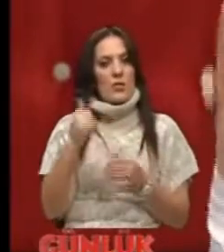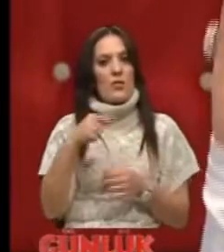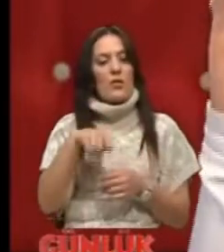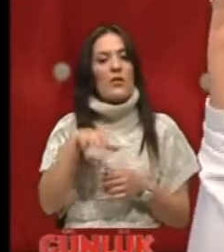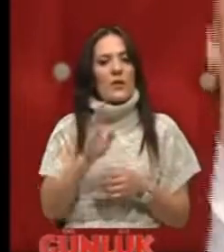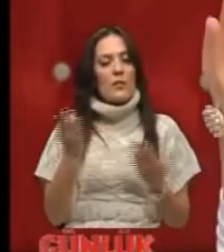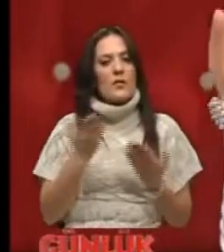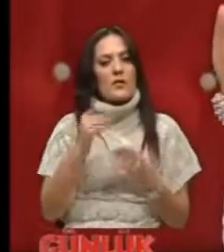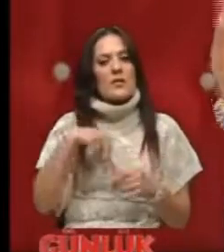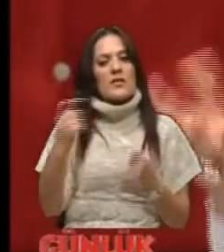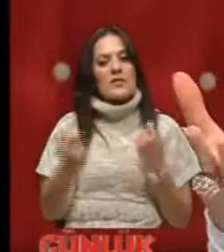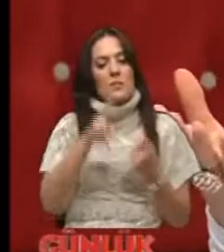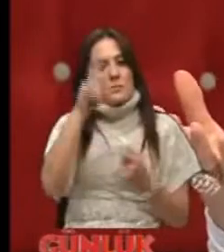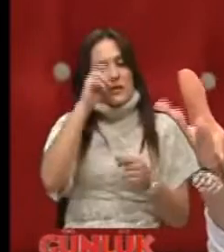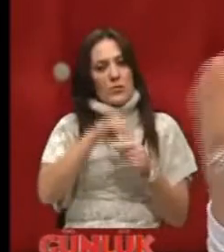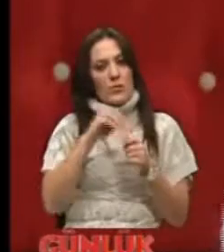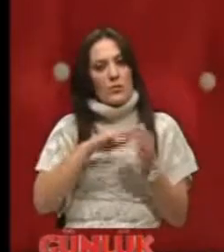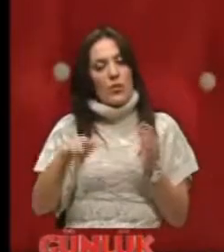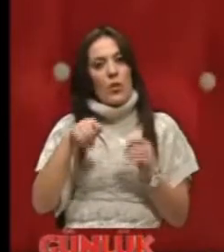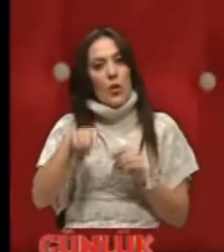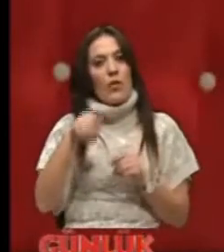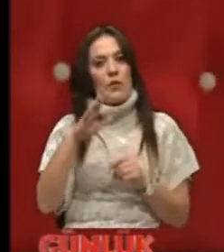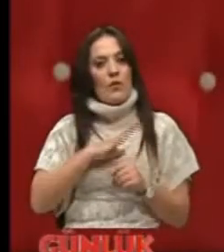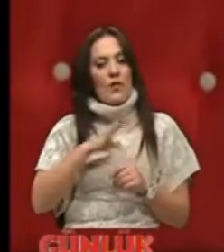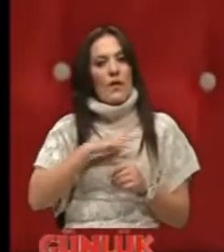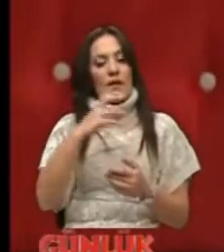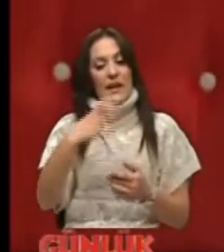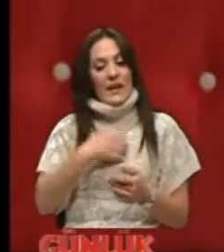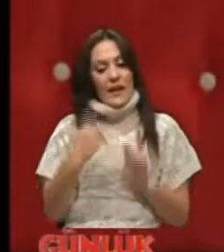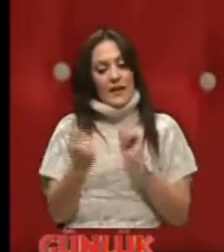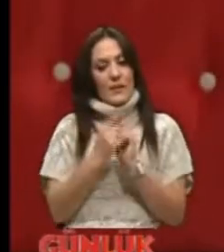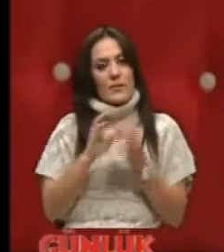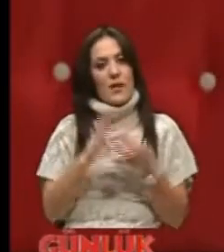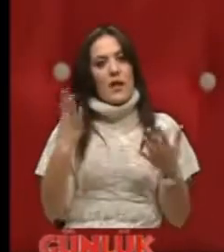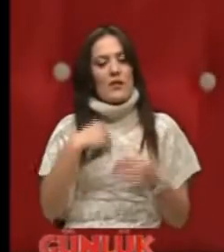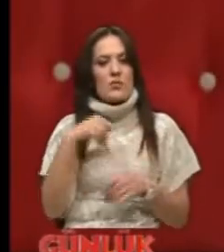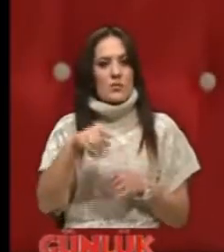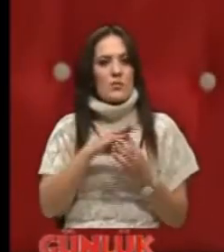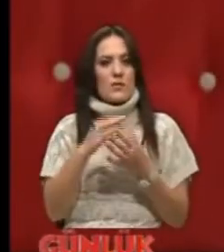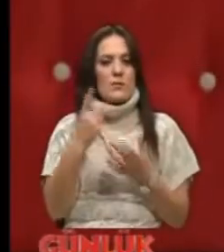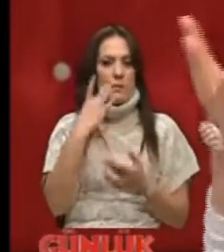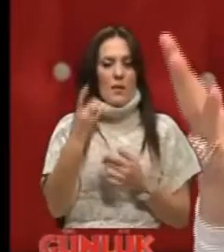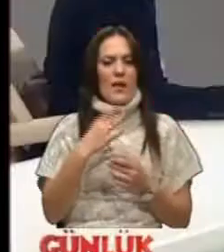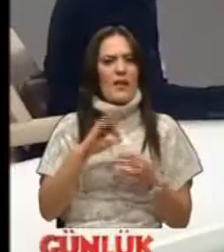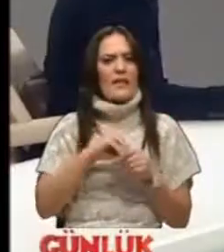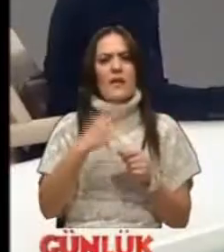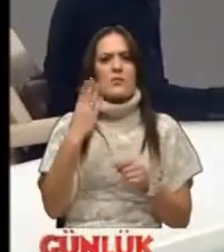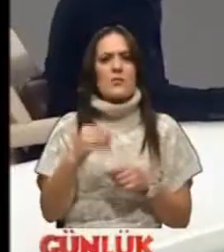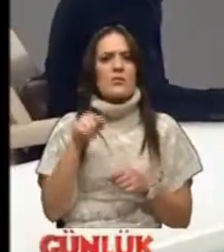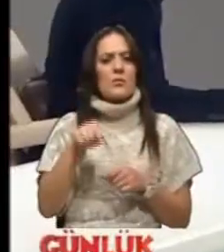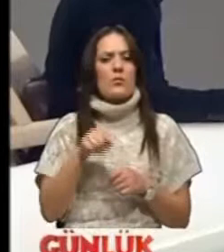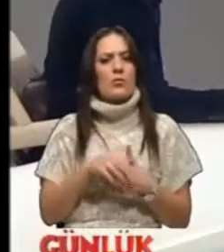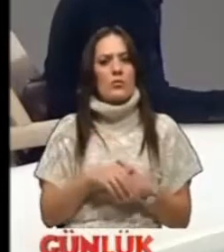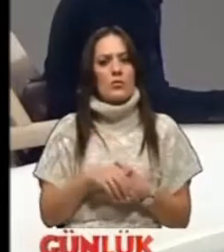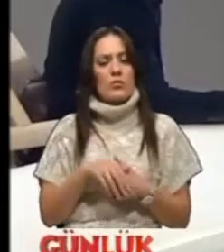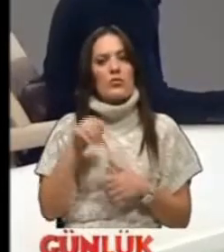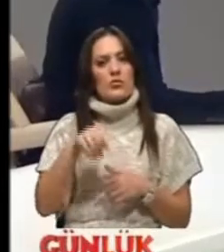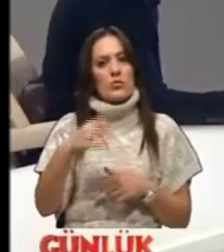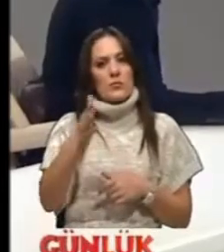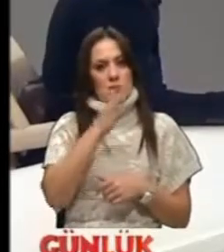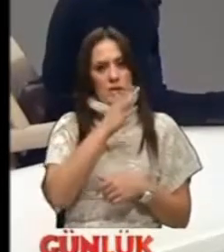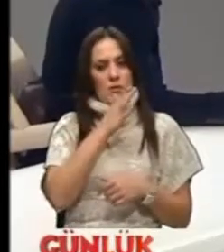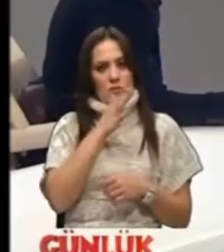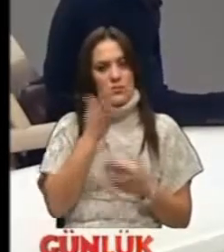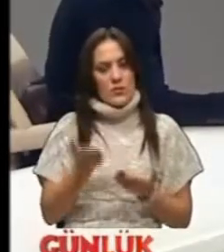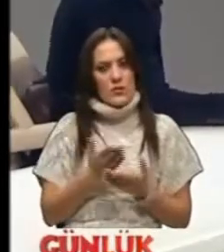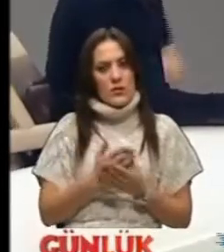Öyle değil mi? İşte işin psikolojik boyutu da burada yatıyor. Yani kesinlikle. Kendimizle halledeceğiz bu meseleyi belli ki. Kesinlikle. Nasıl öyle. Olacak bu? Şimdi şunu biliyoruz ki,